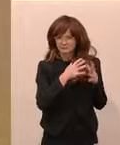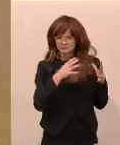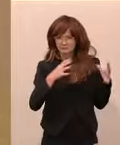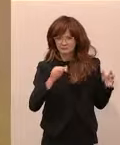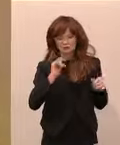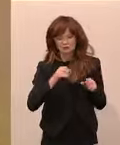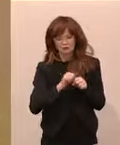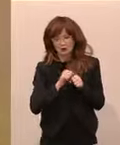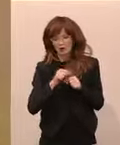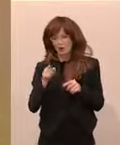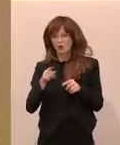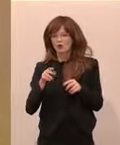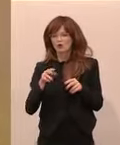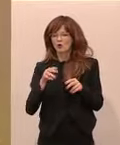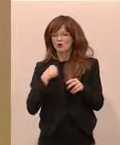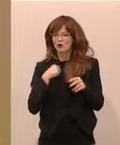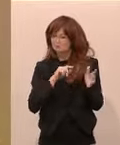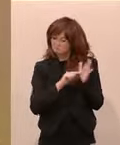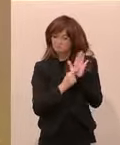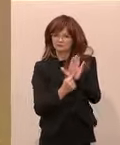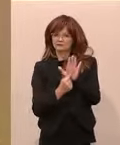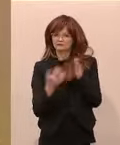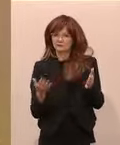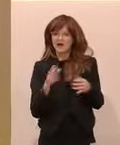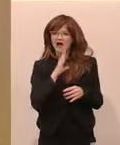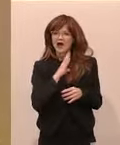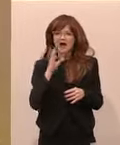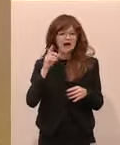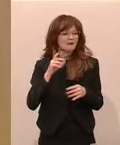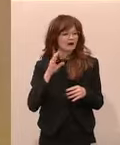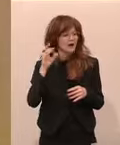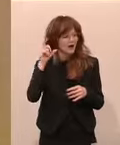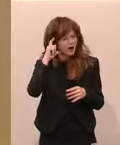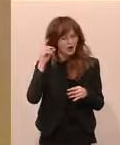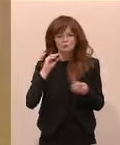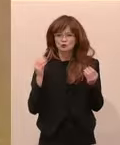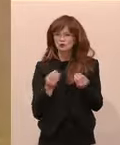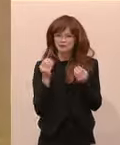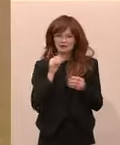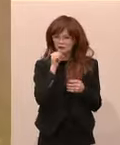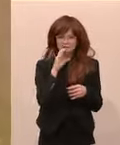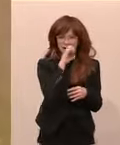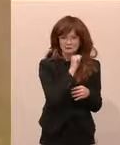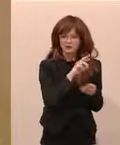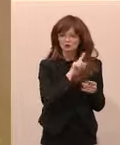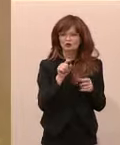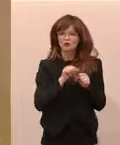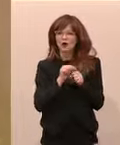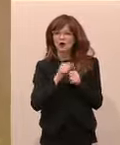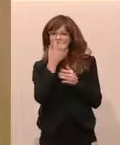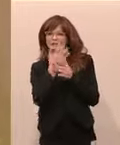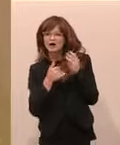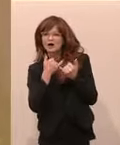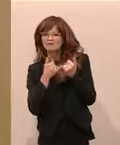muss. Hauptgrund für das enthemmte Agieren im Netz ist aber nicht nur die Anonymität, sondern auch die Verrohung der Sprache.